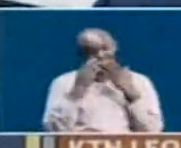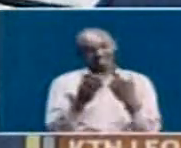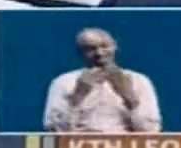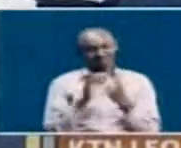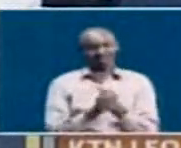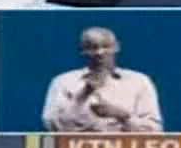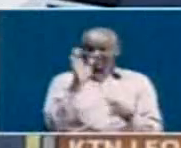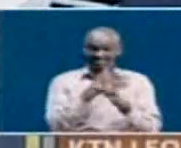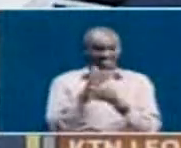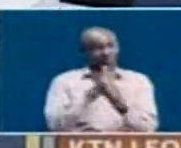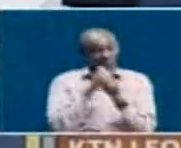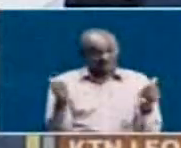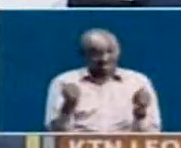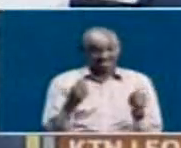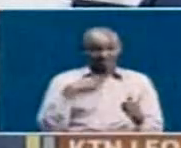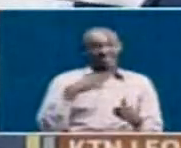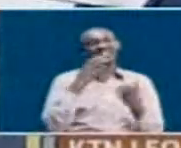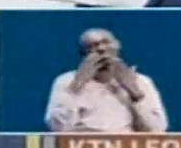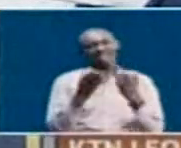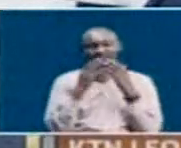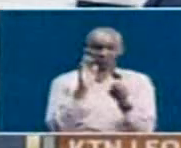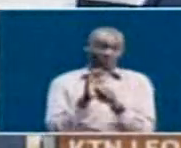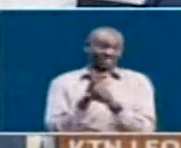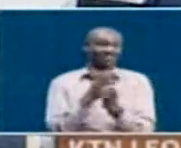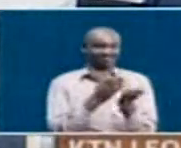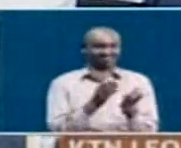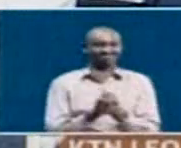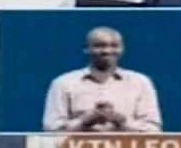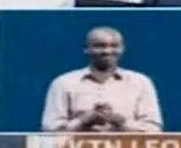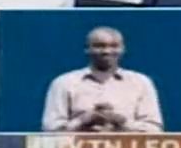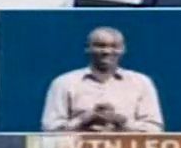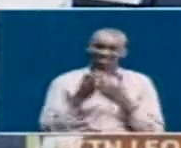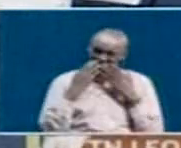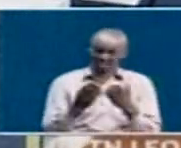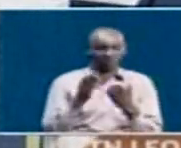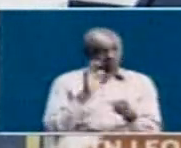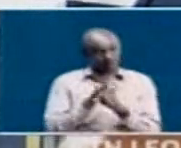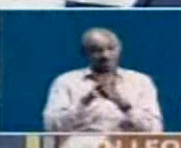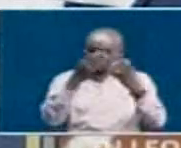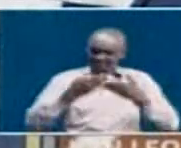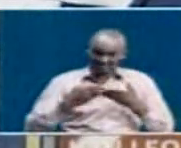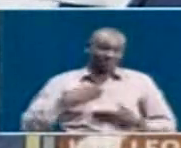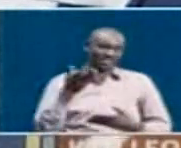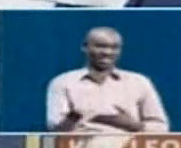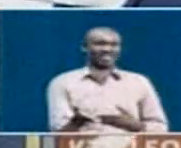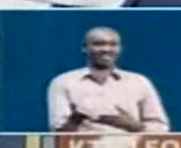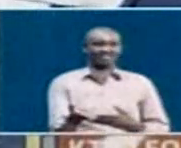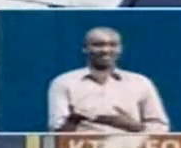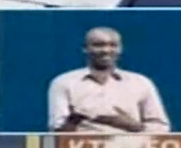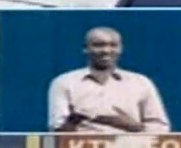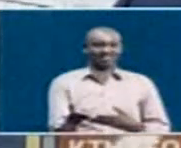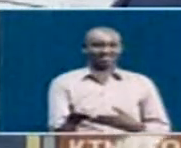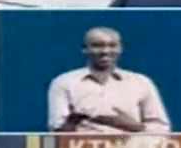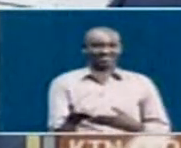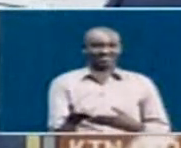Jamani. Kumeimba vizuri. Mtazamaji basi shukran. Nashukuru sana. Asante sana kwa kunialika. Nashukuru. Bila shaka.